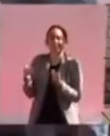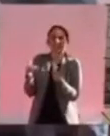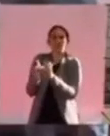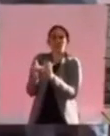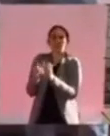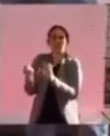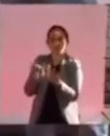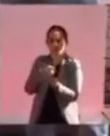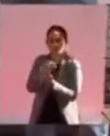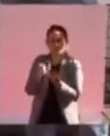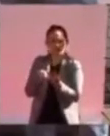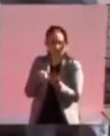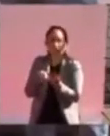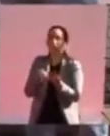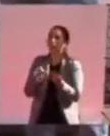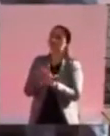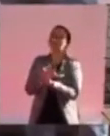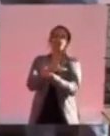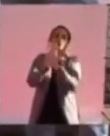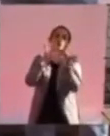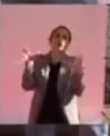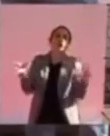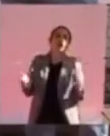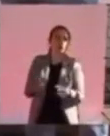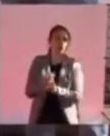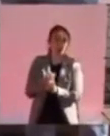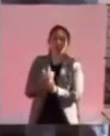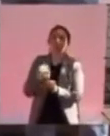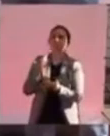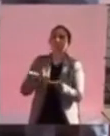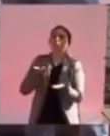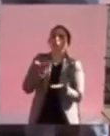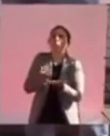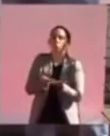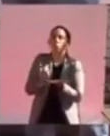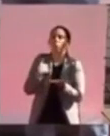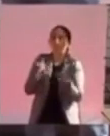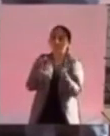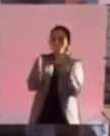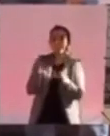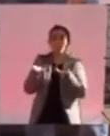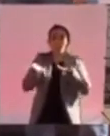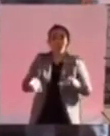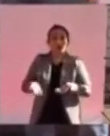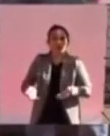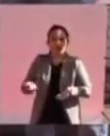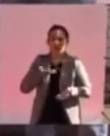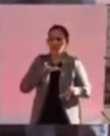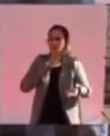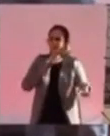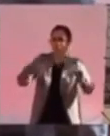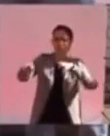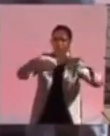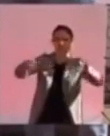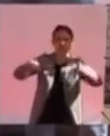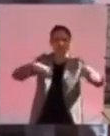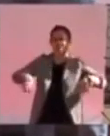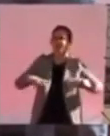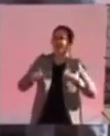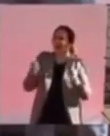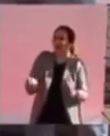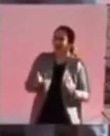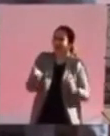proponiamo che per passare dal modello della divisione e dell'attesa a quello dell'integrazione socio sanitaria